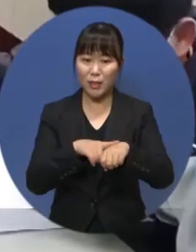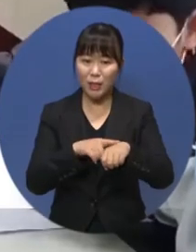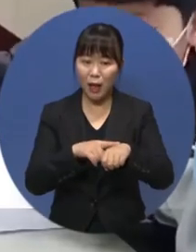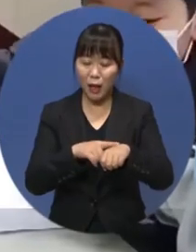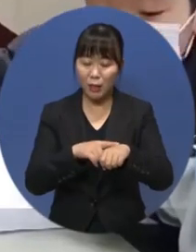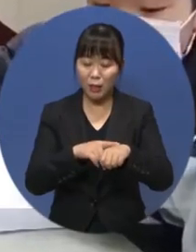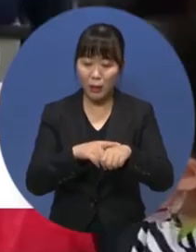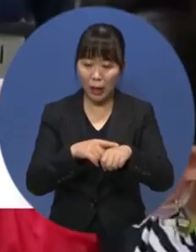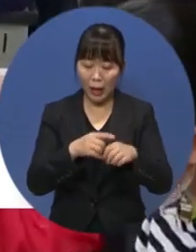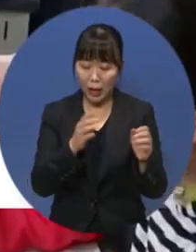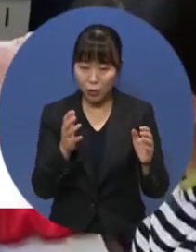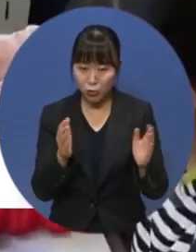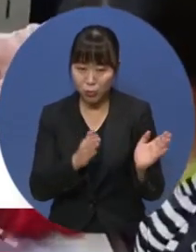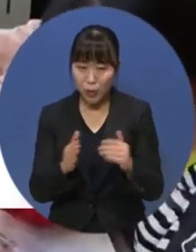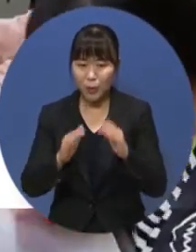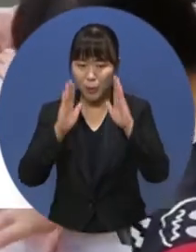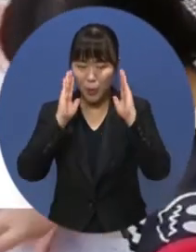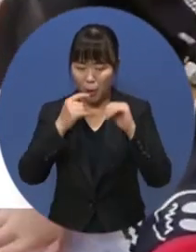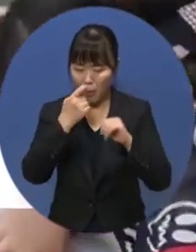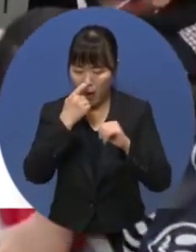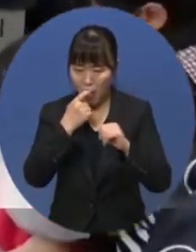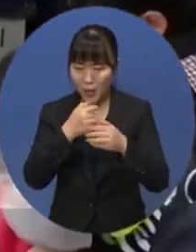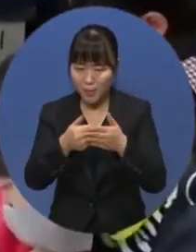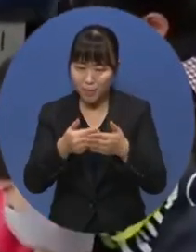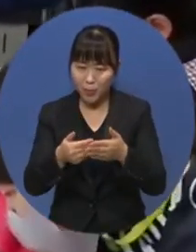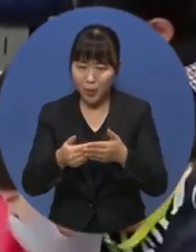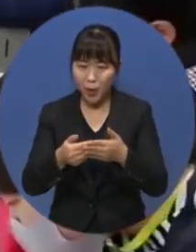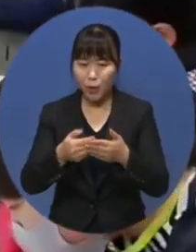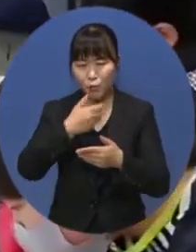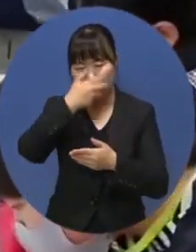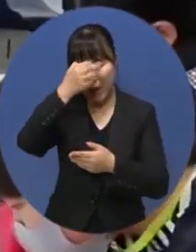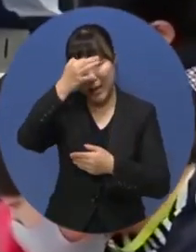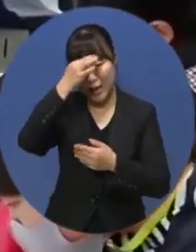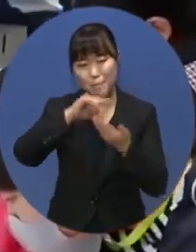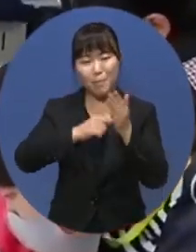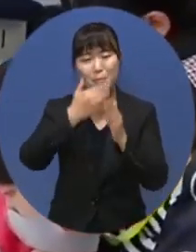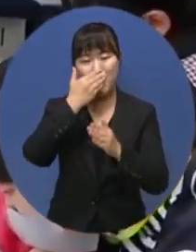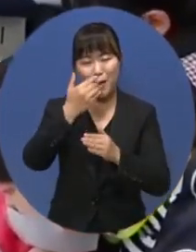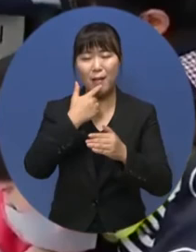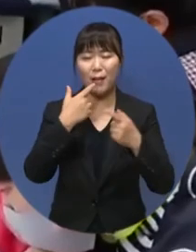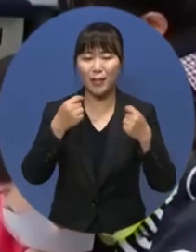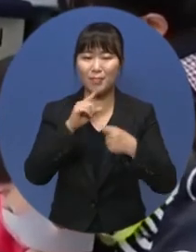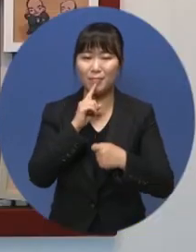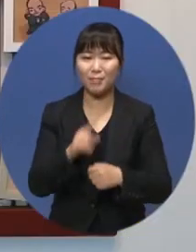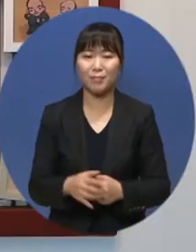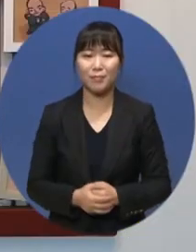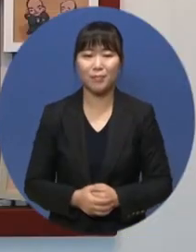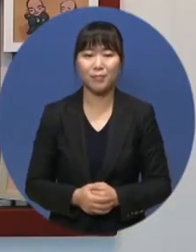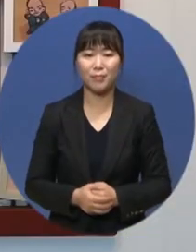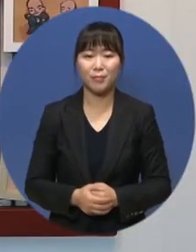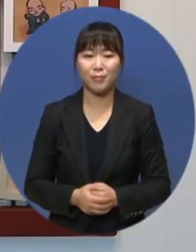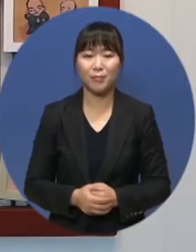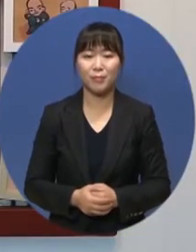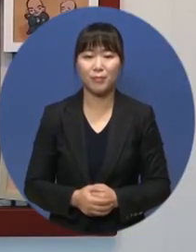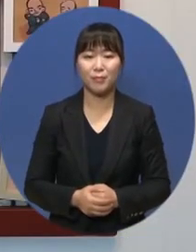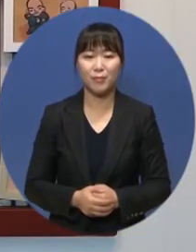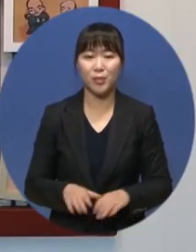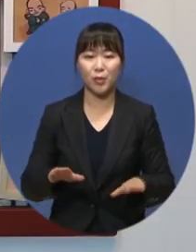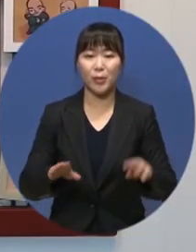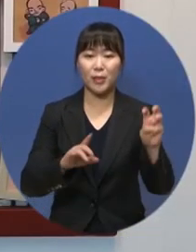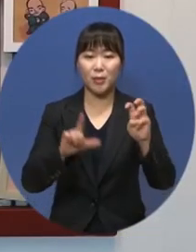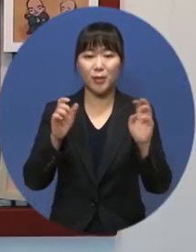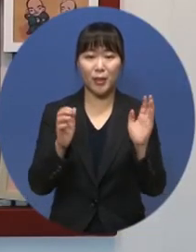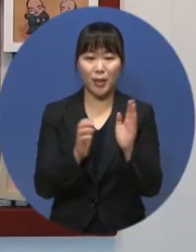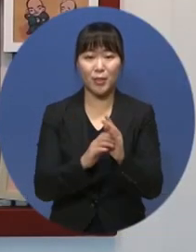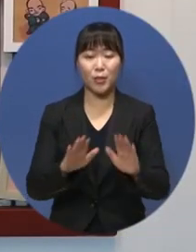배우고 익힌 그림 실력을 모아 꿈과 끼를 펼칠 수 있었다고 말했습니다. 오는